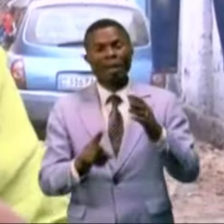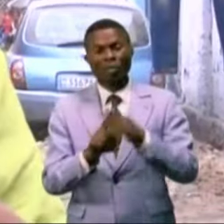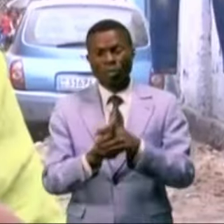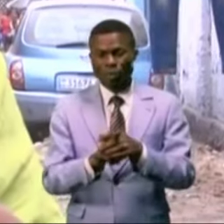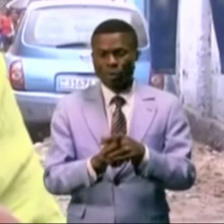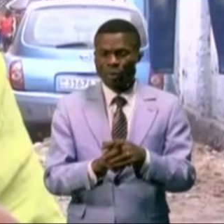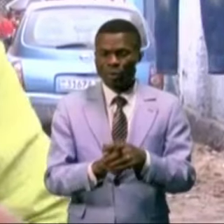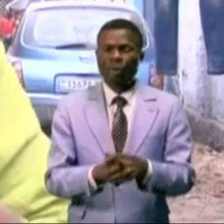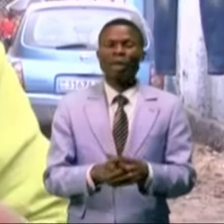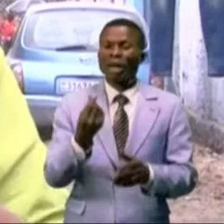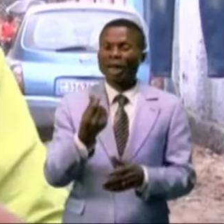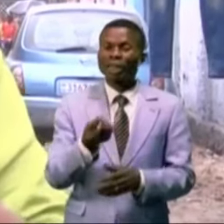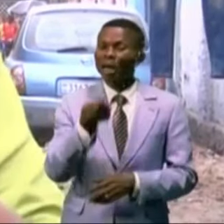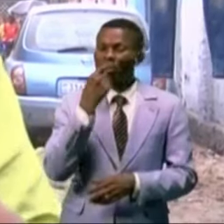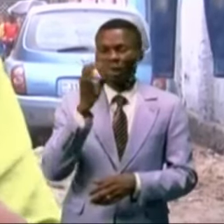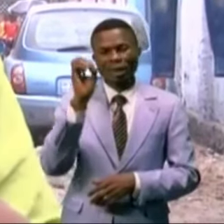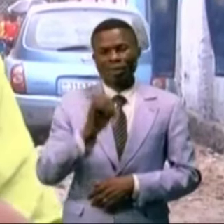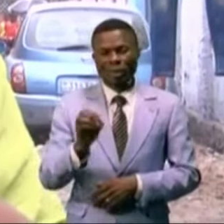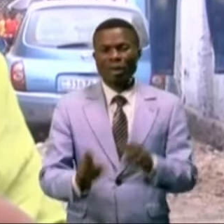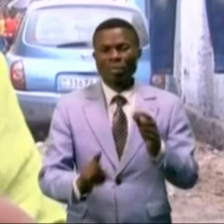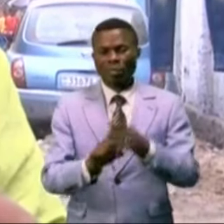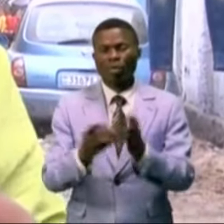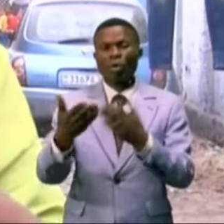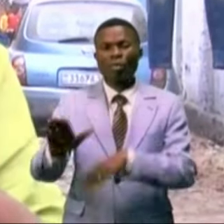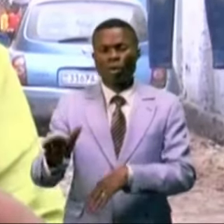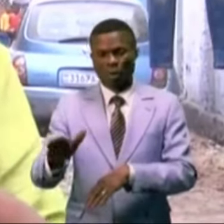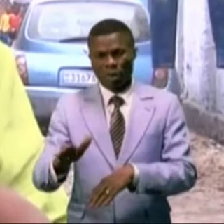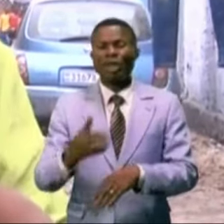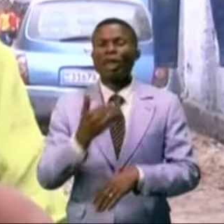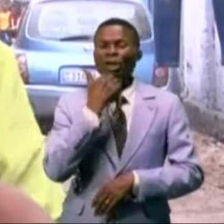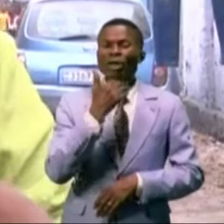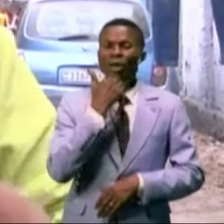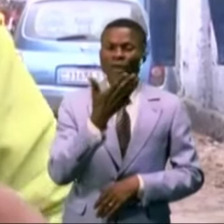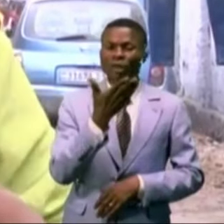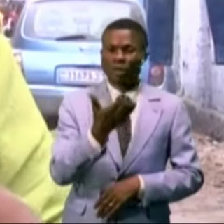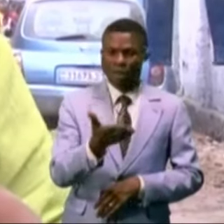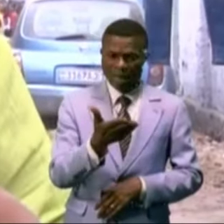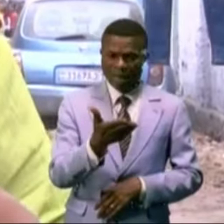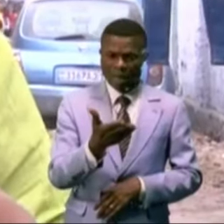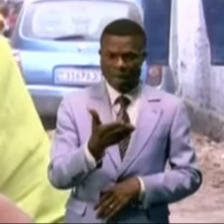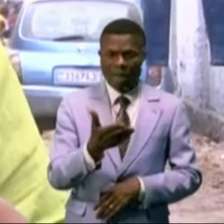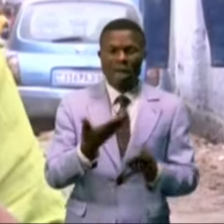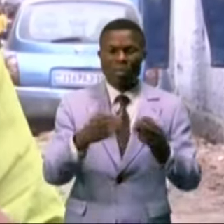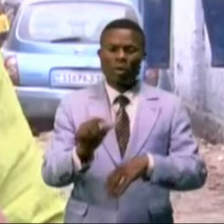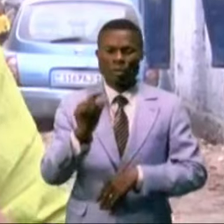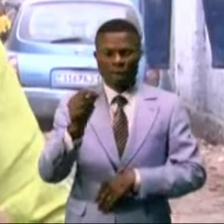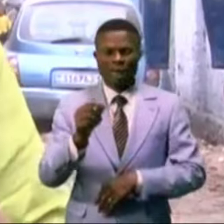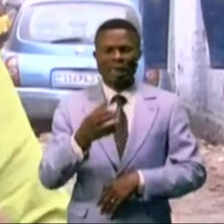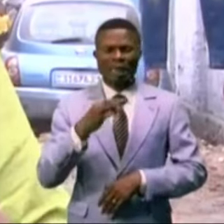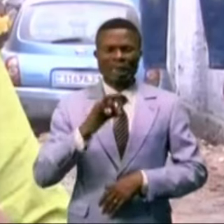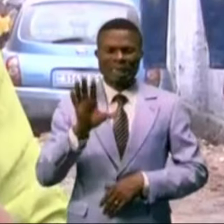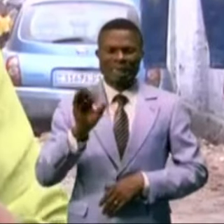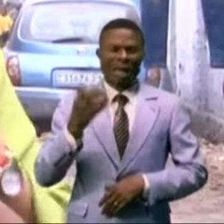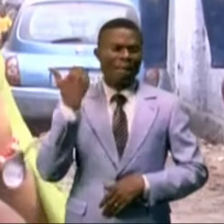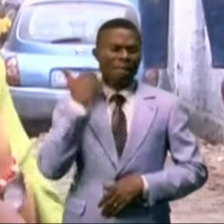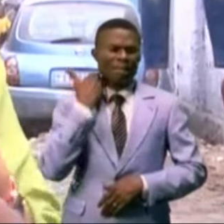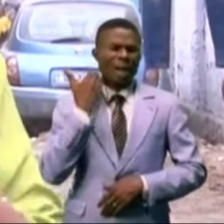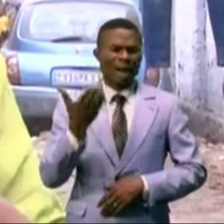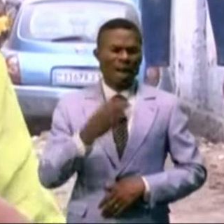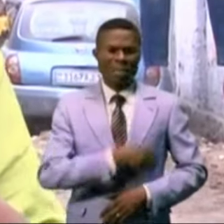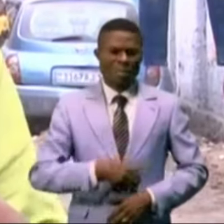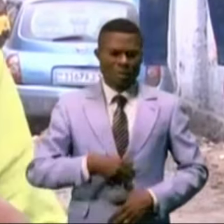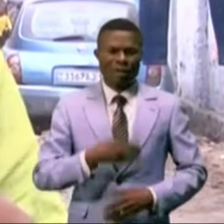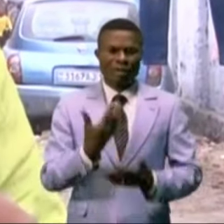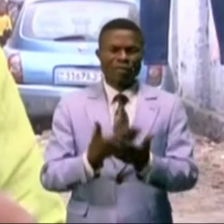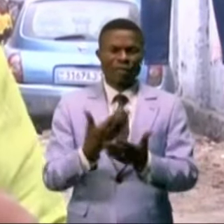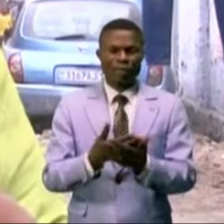la mort. Pourquoi les personnes qui ont les moyens ont moins de décès? Dès qu'ils sentent qu'il a mal à l'estomac, qu'il a mal au ventre, mal à la